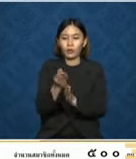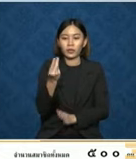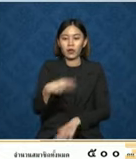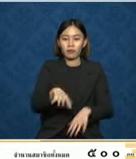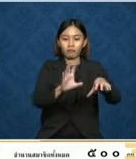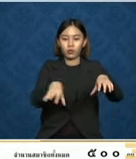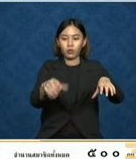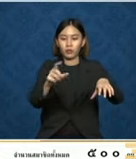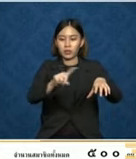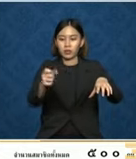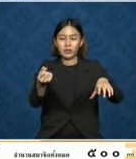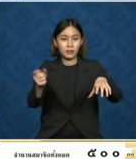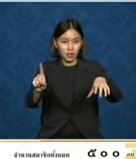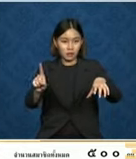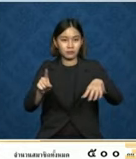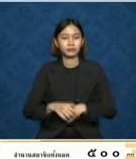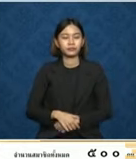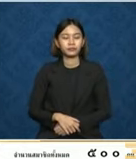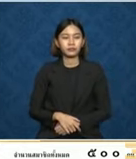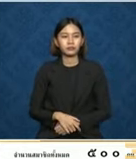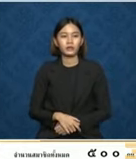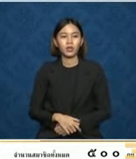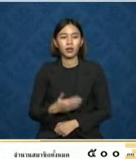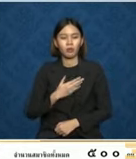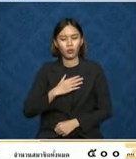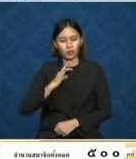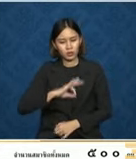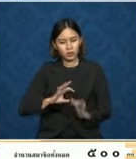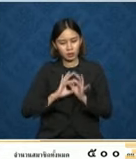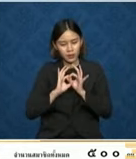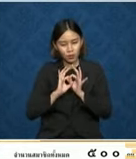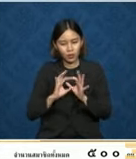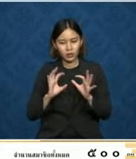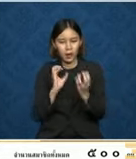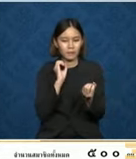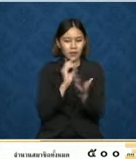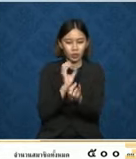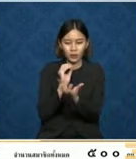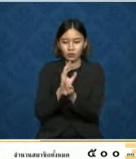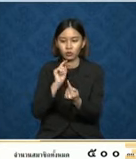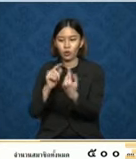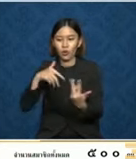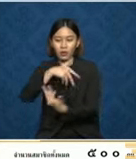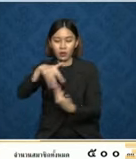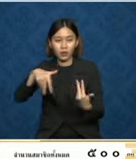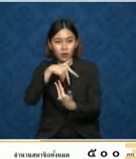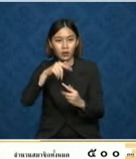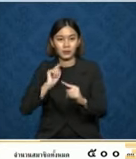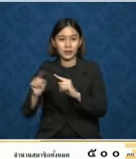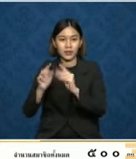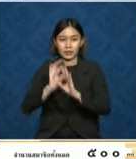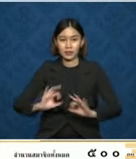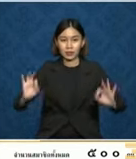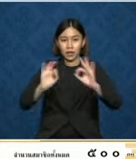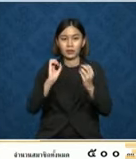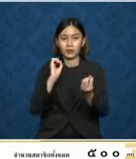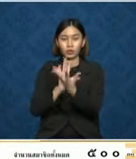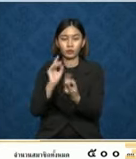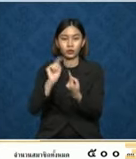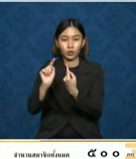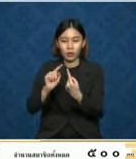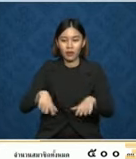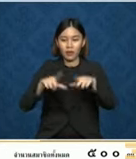แค่111แห่งเท่านั้นดังนั้นผมจึงกังวลครับถึงผลกระทบที่จะมีต่อสิ่งแวดล้อมโดยเฉพาะผลกระทบที่จะมี